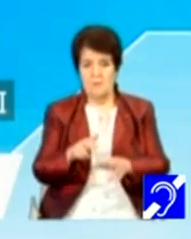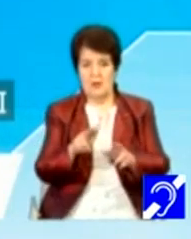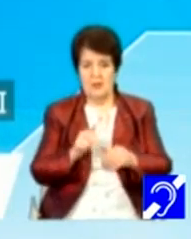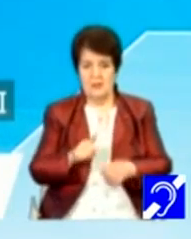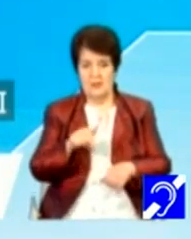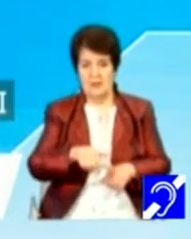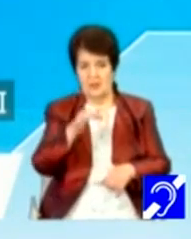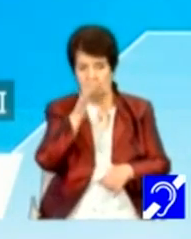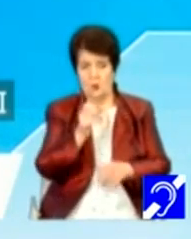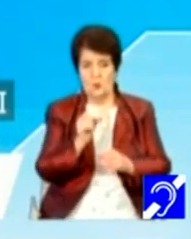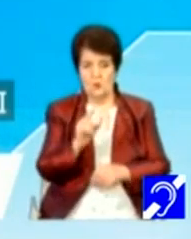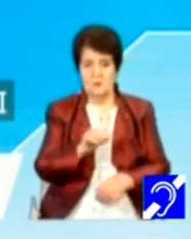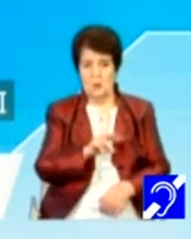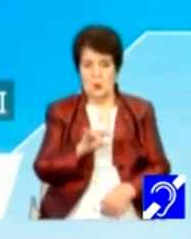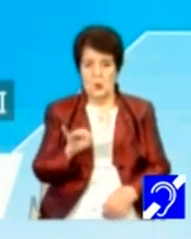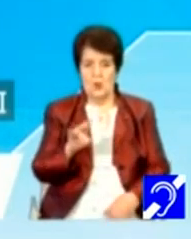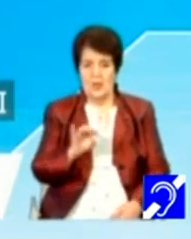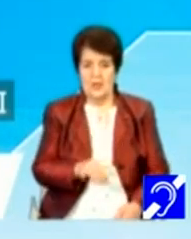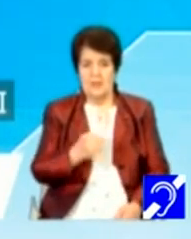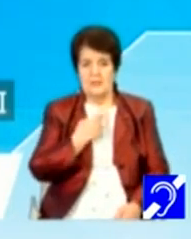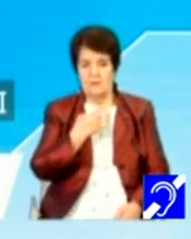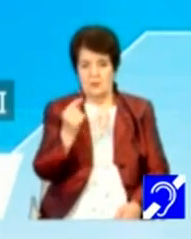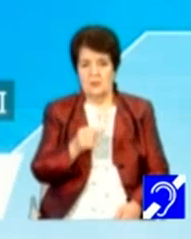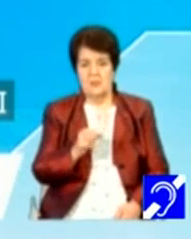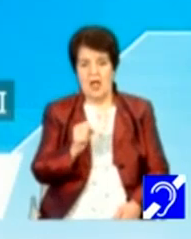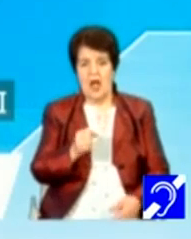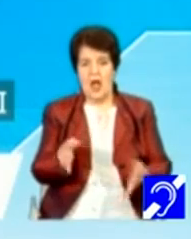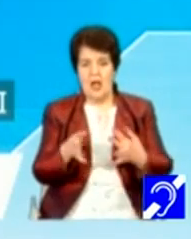de la Chișinău. Pe 11 iulie vă îndemn să votați AUR,